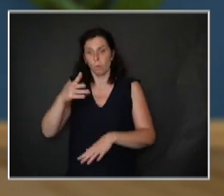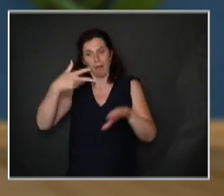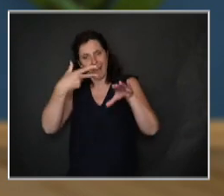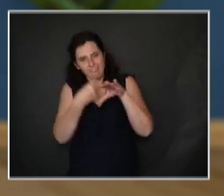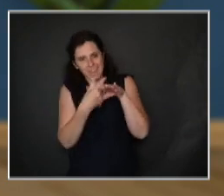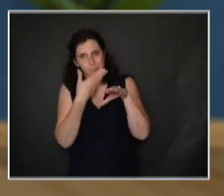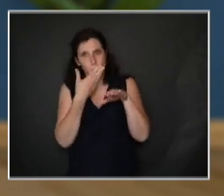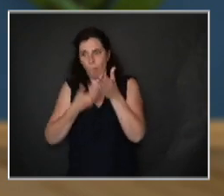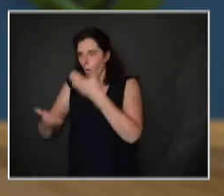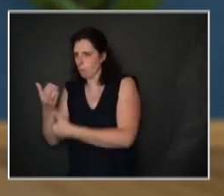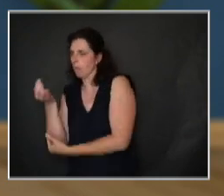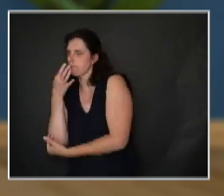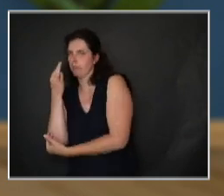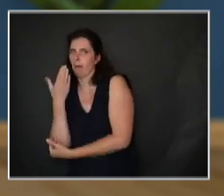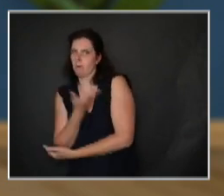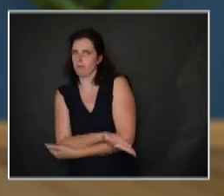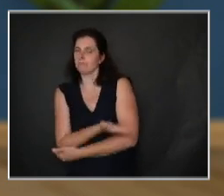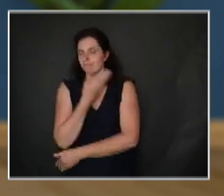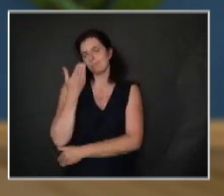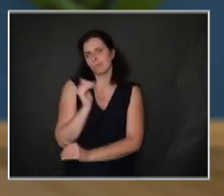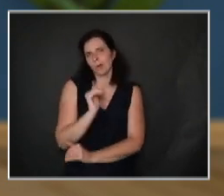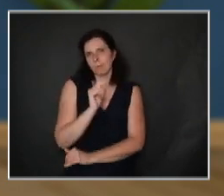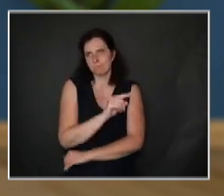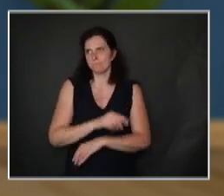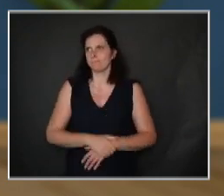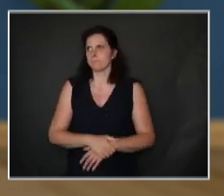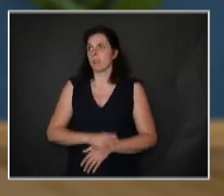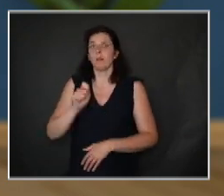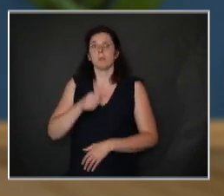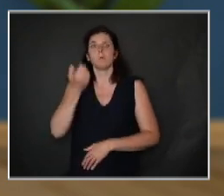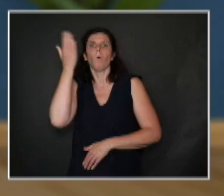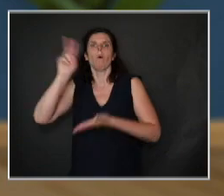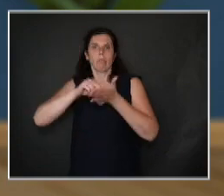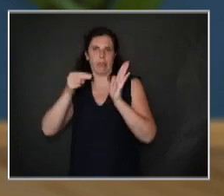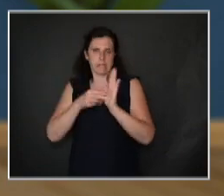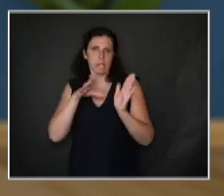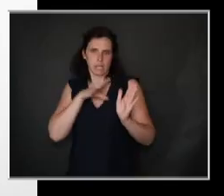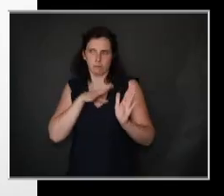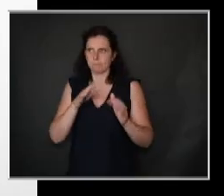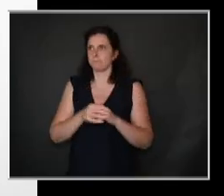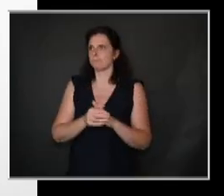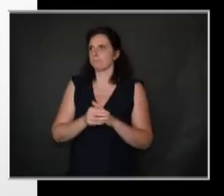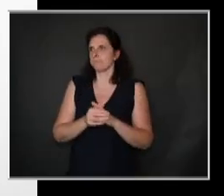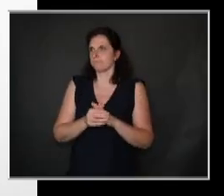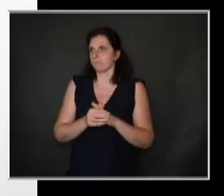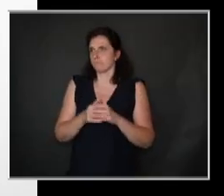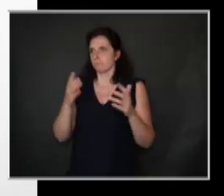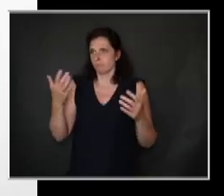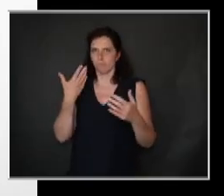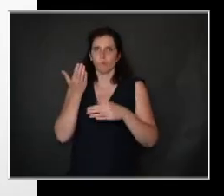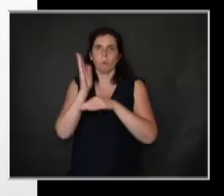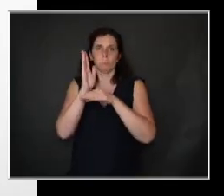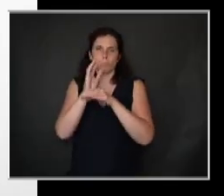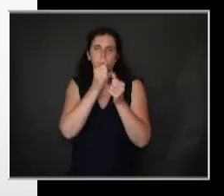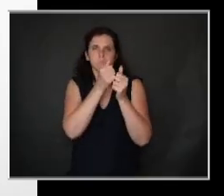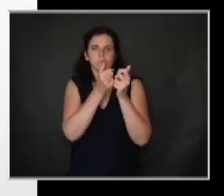médicaments. Alors, il y a bien sûr d'autres techniques. Alors, je vais vous en citer